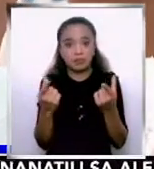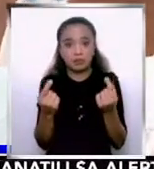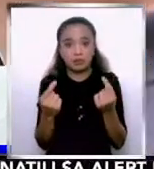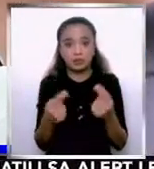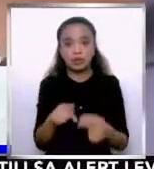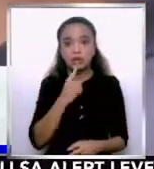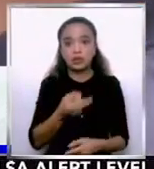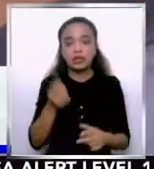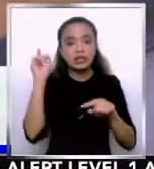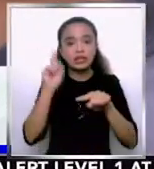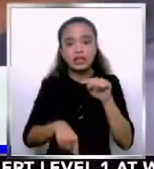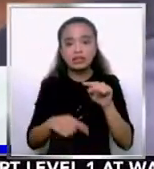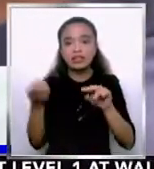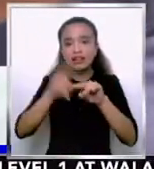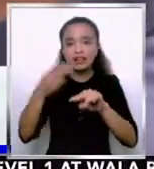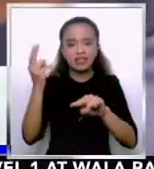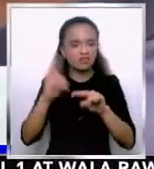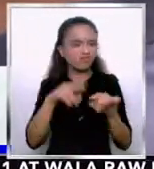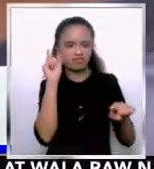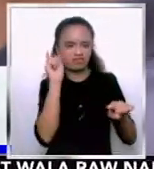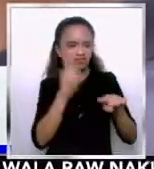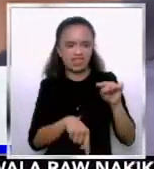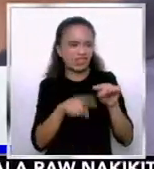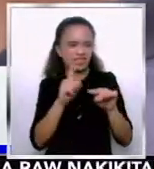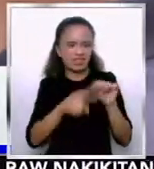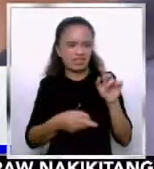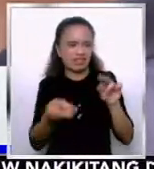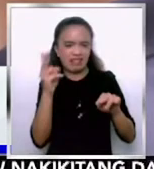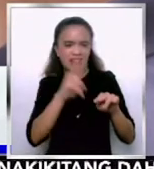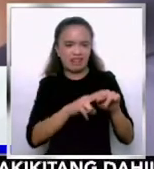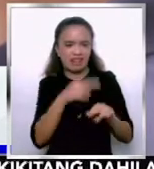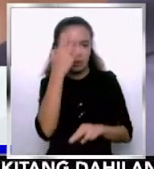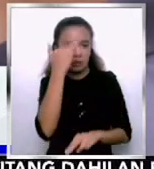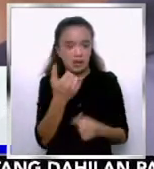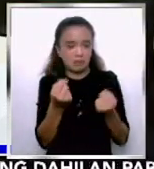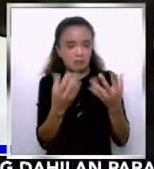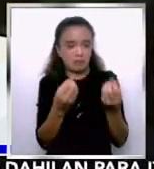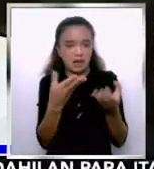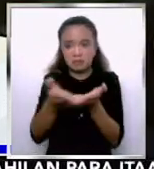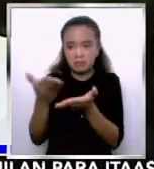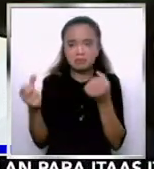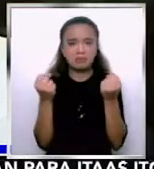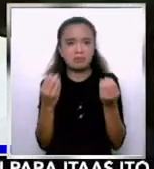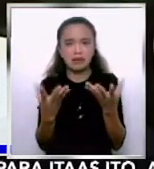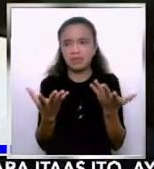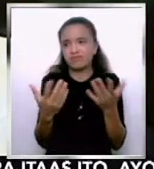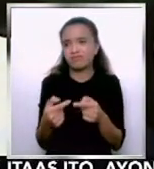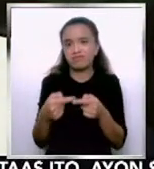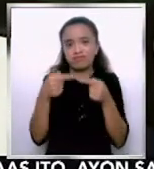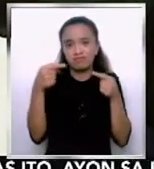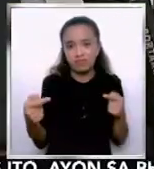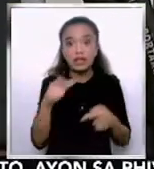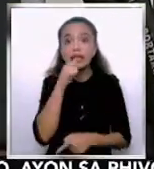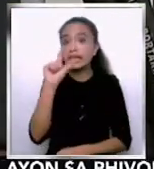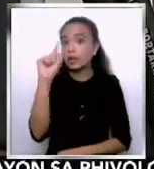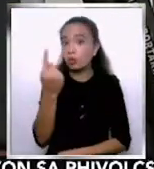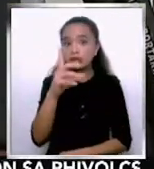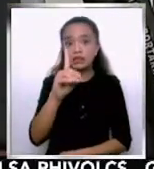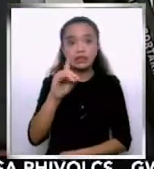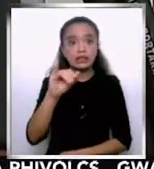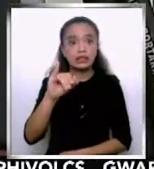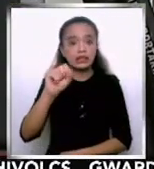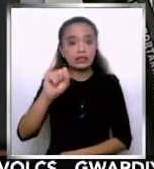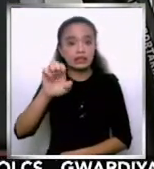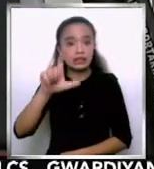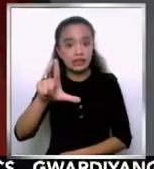patungan basta-basta. Hindi po, kasi kami po namimili ng baho, marami din kaming kalaban. Hindi lang diesel ang magtataas presyo. Ang